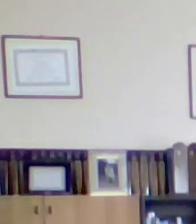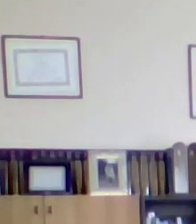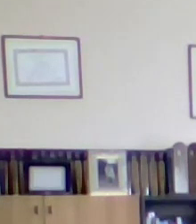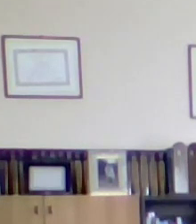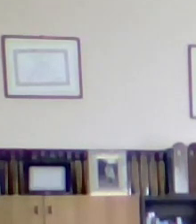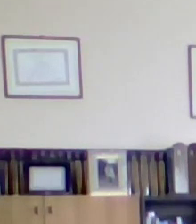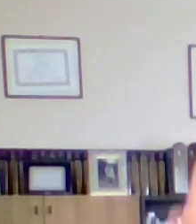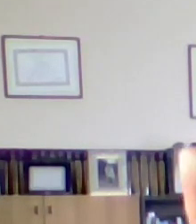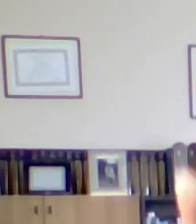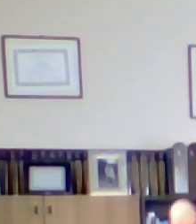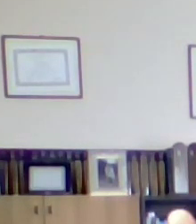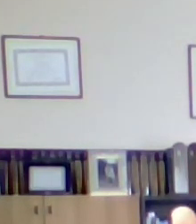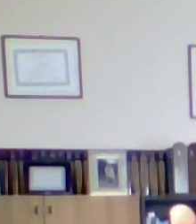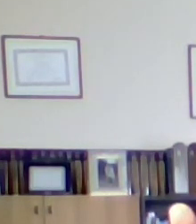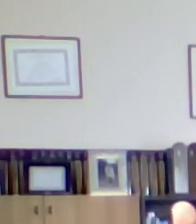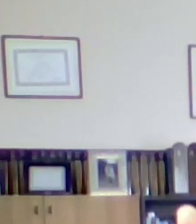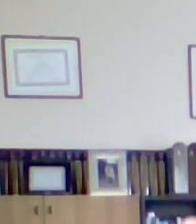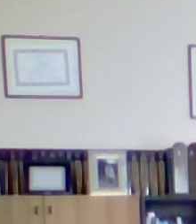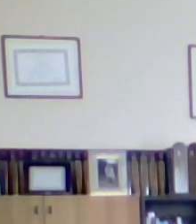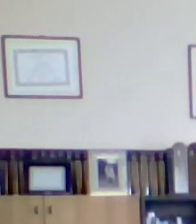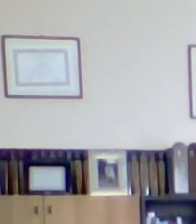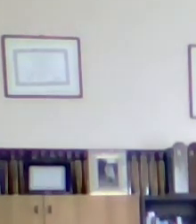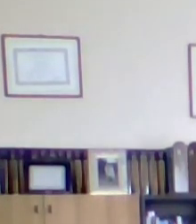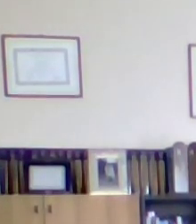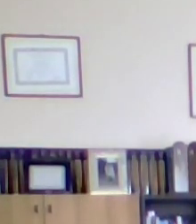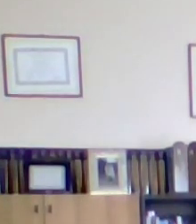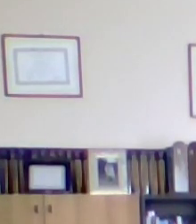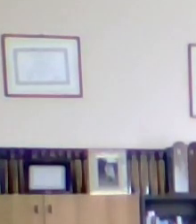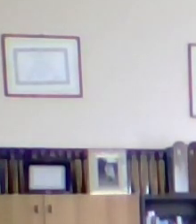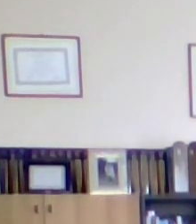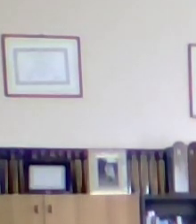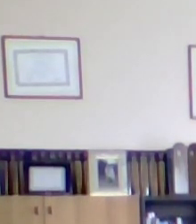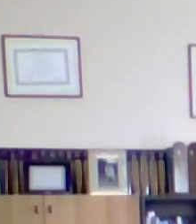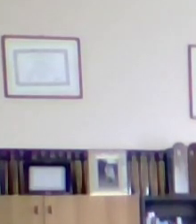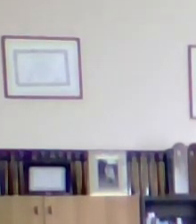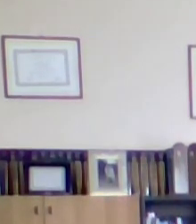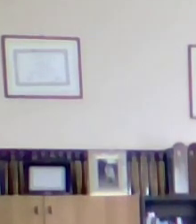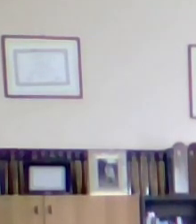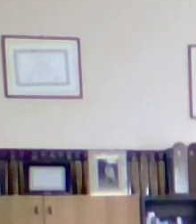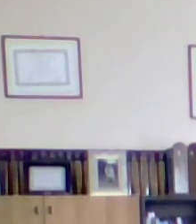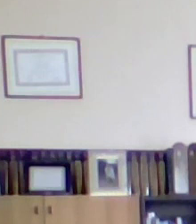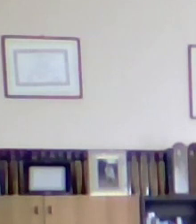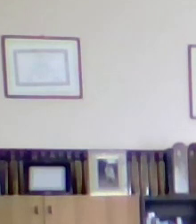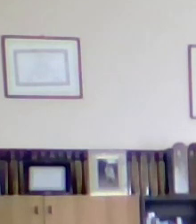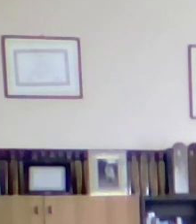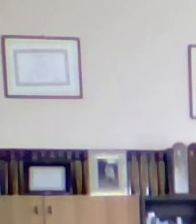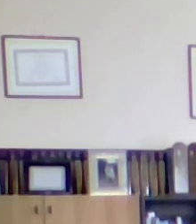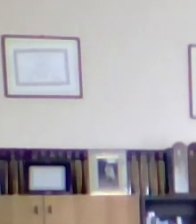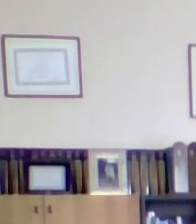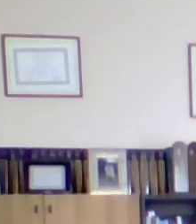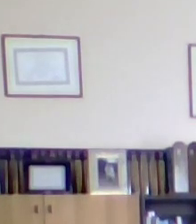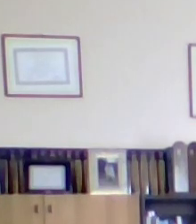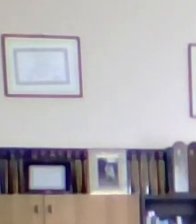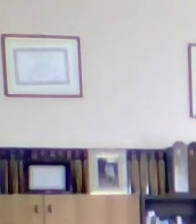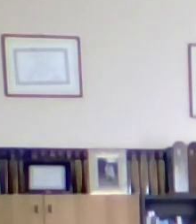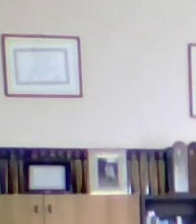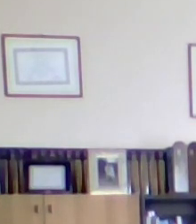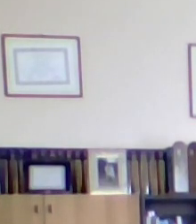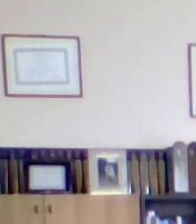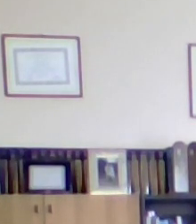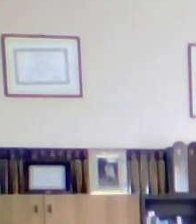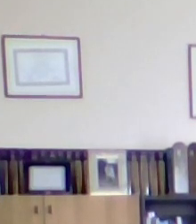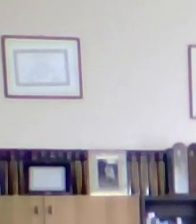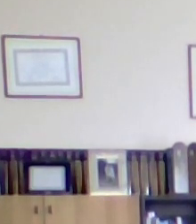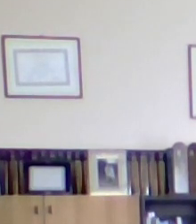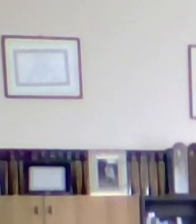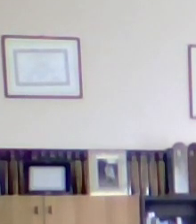tutto il tuo popolo, la tua benedizione riposi sulla tua Chiesa. Questa te la chiediamo nel nome di Gesù, il